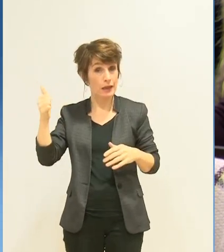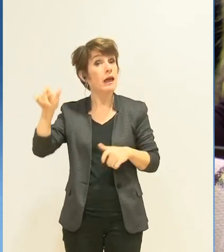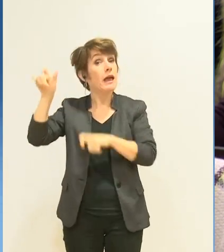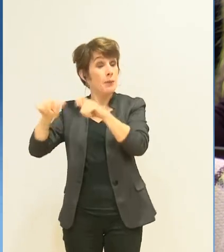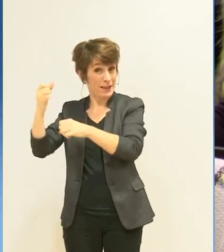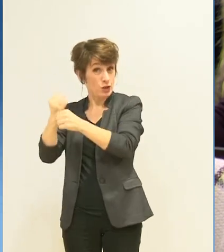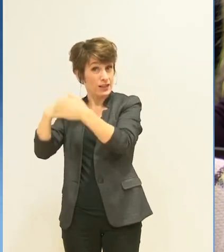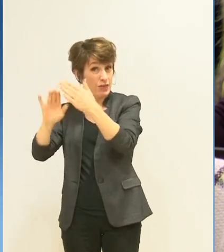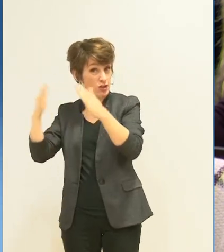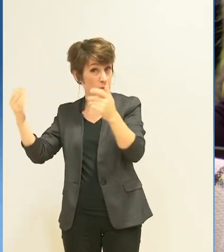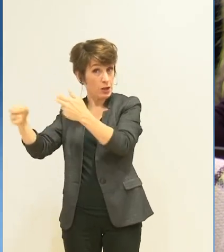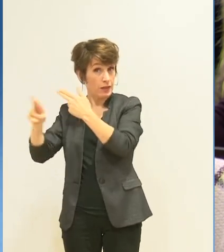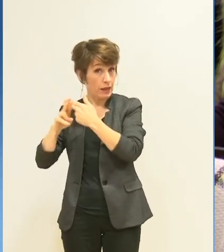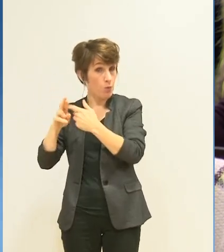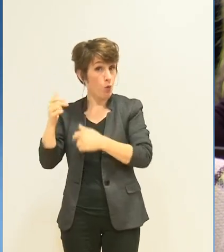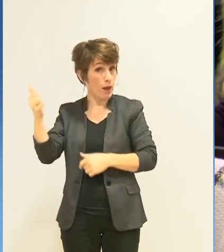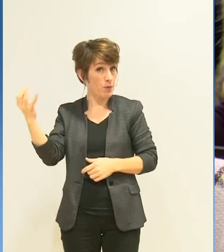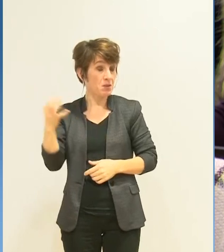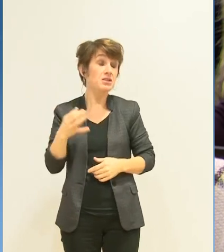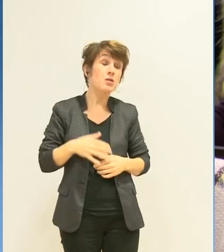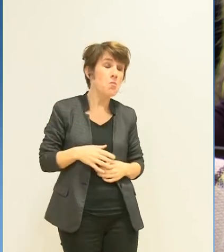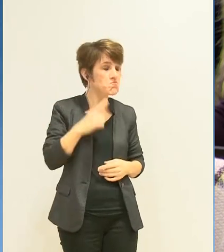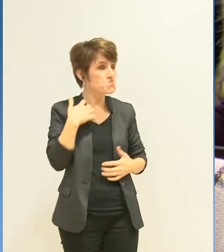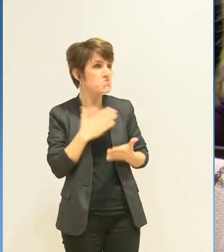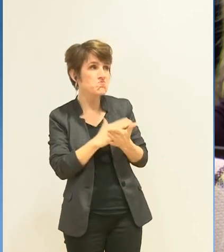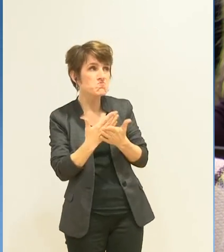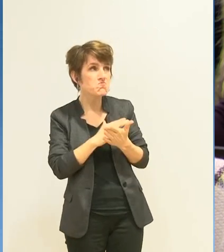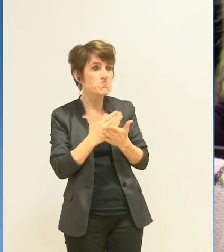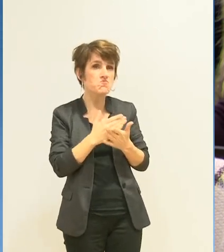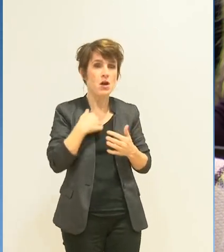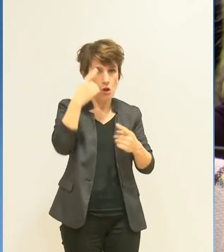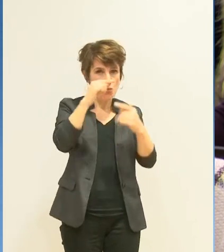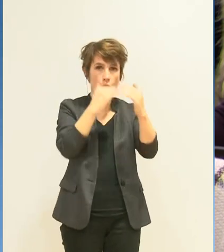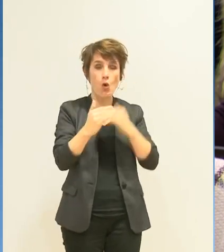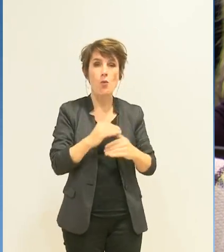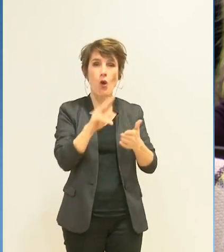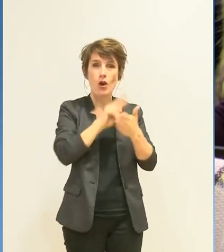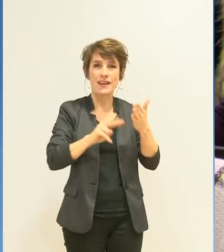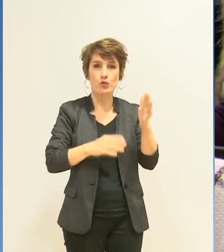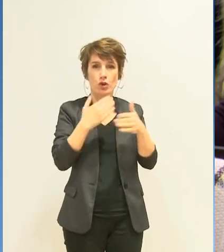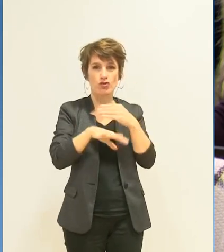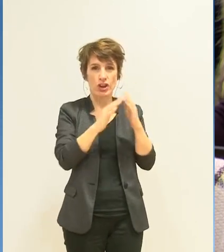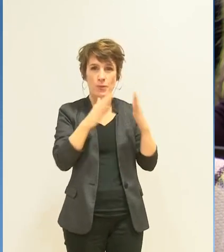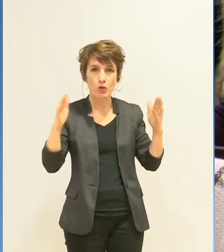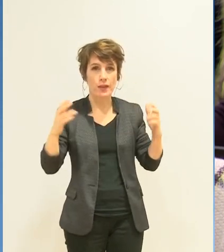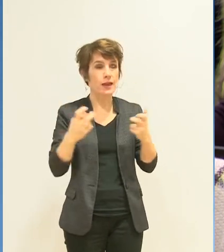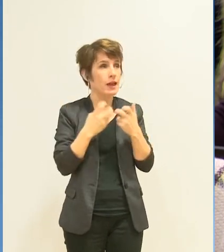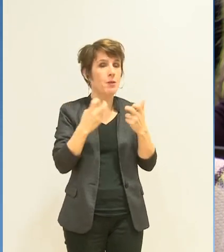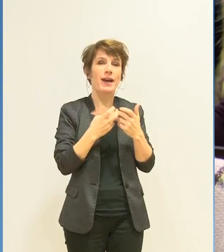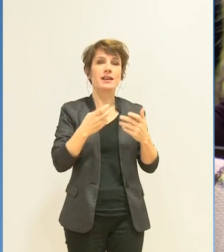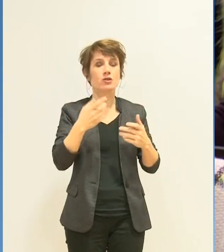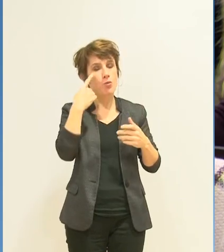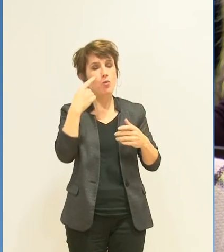qui nous dit réaction très partagés voire d'opposition au plan lecture dans les bibliothèques en particulier aux automates de prêt